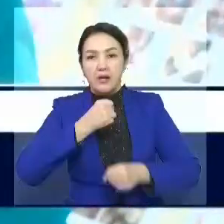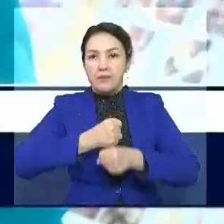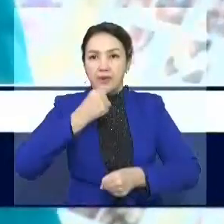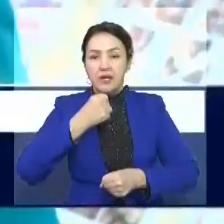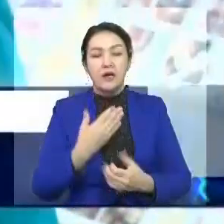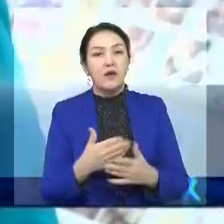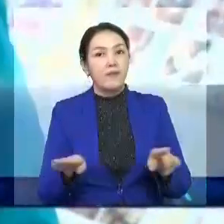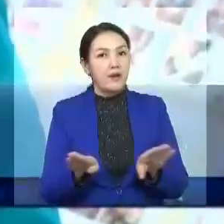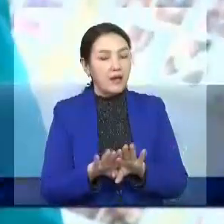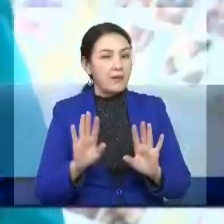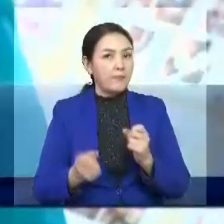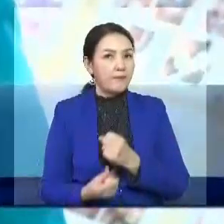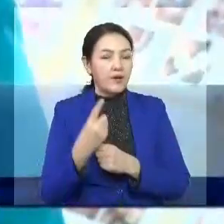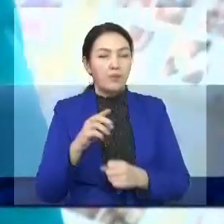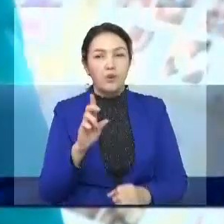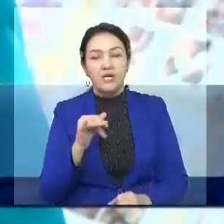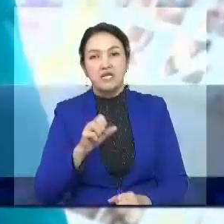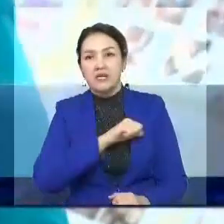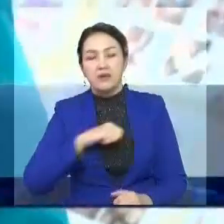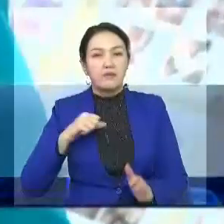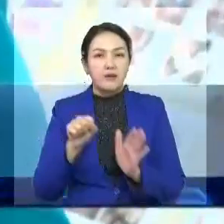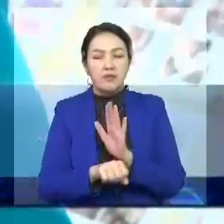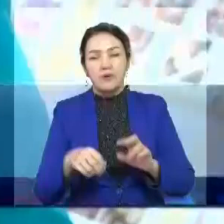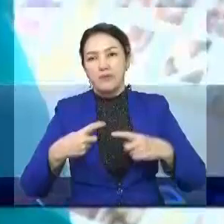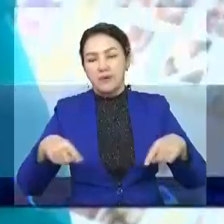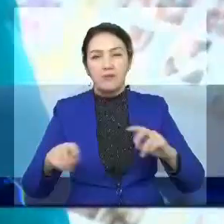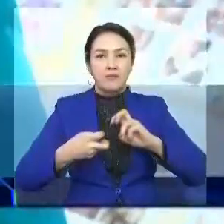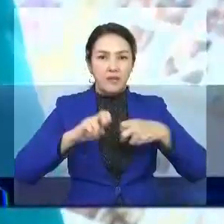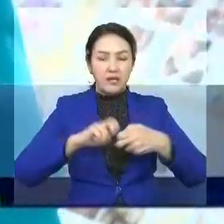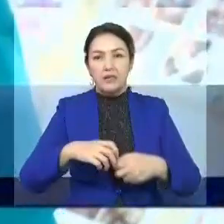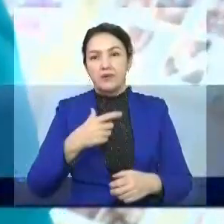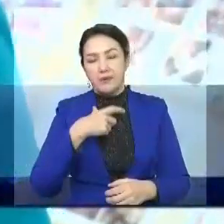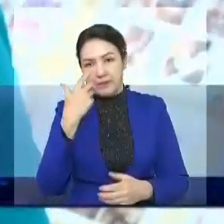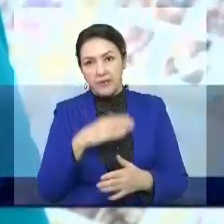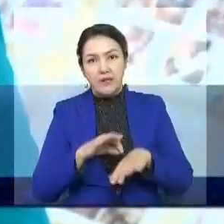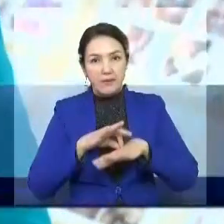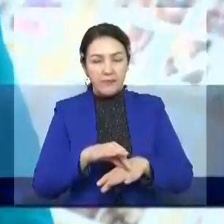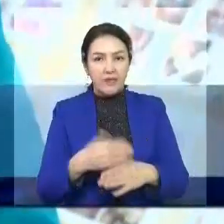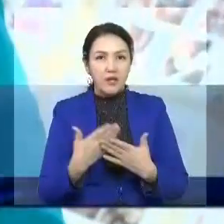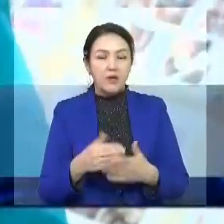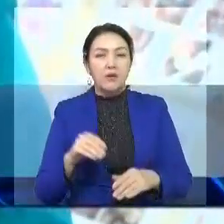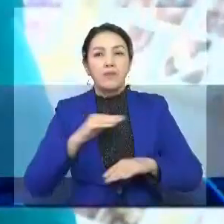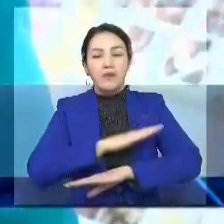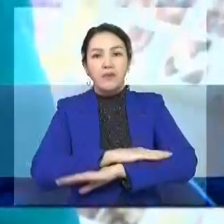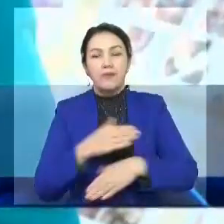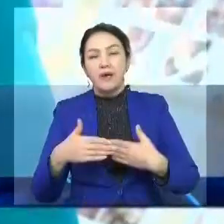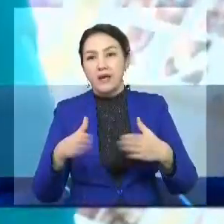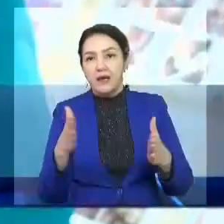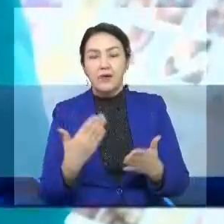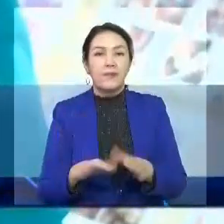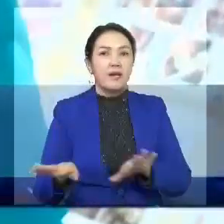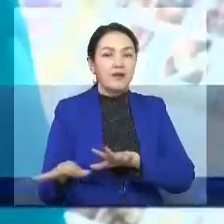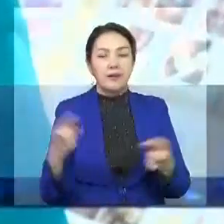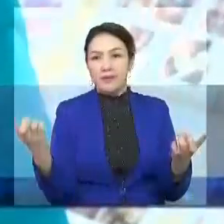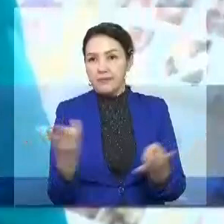жестоким. От этого появились буллинг, суицид и прочие проблемы. Мы со своей стороны тоже проводим открытые уроки, семинары. Такие мероприятия